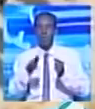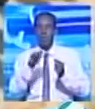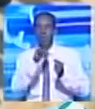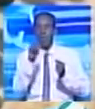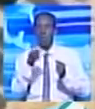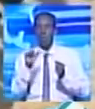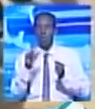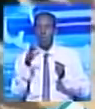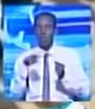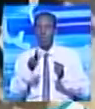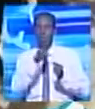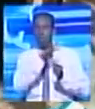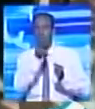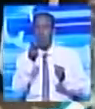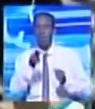Cheribem. Suivez l'ambiance.